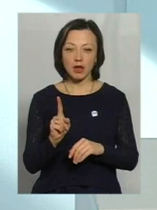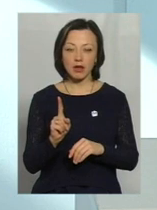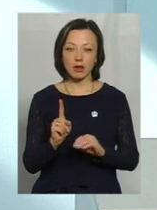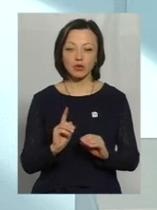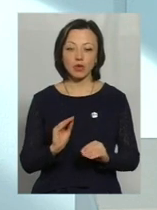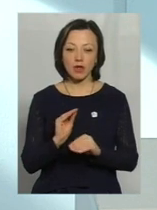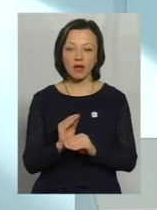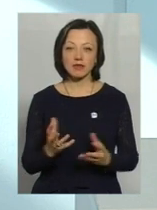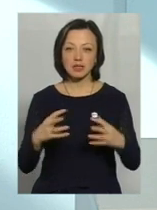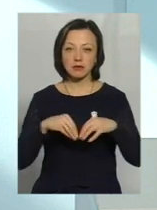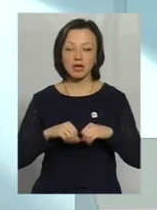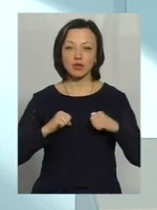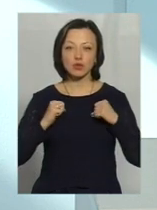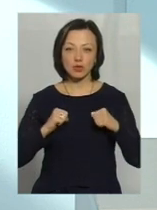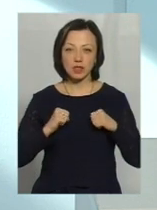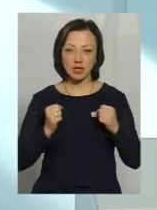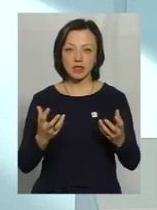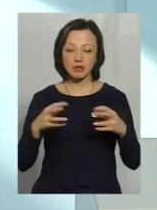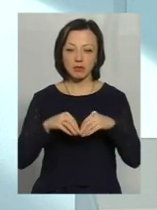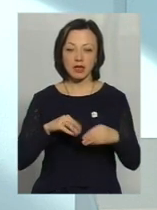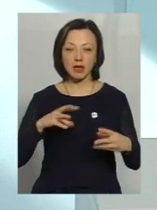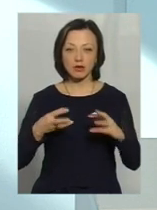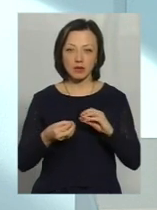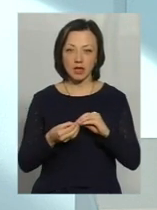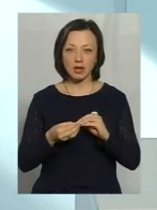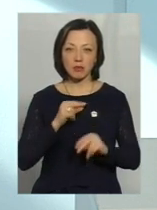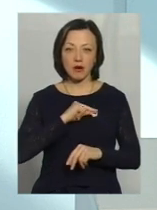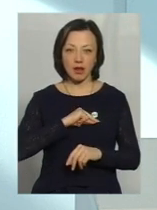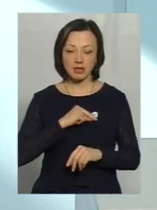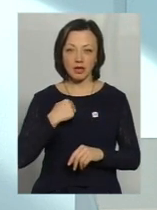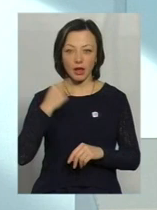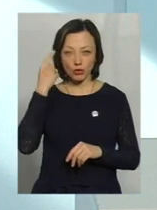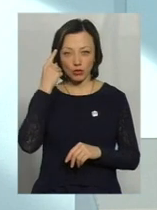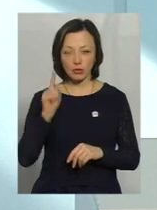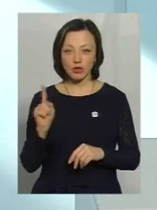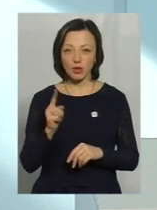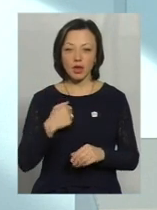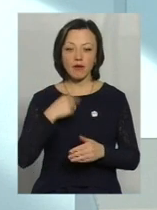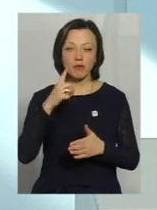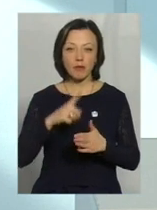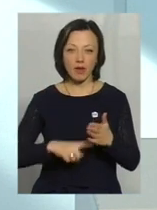спільних зусиль, доклавши спільні результати праці, я думаю, що